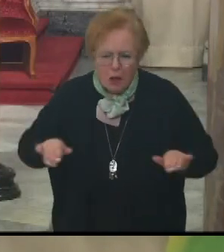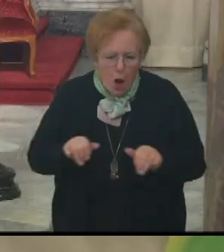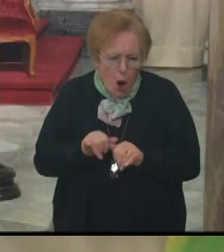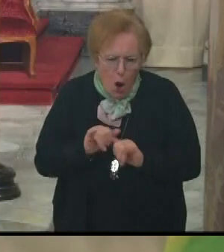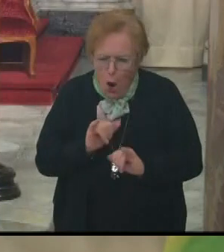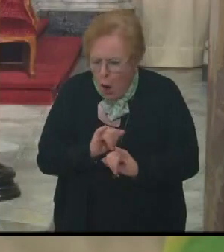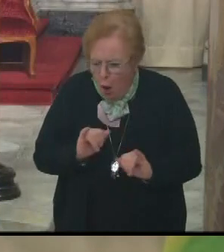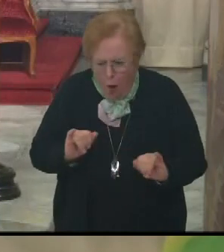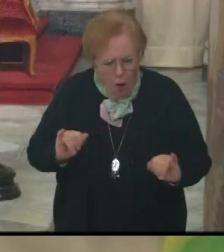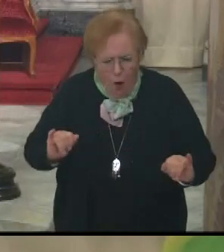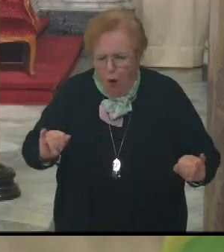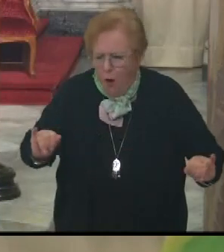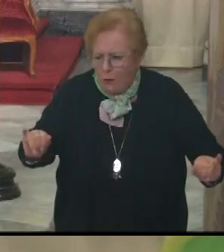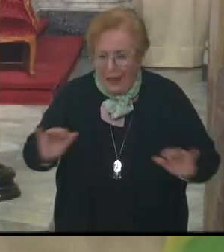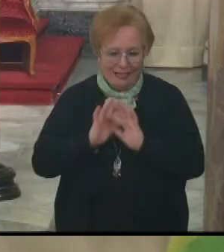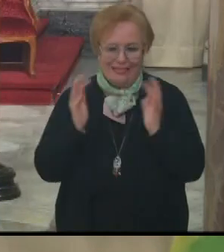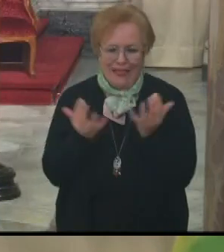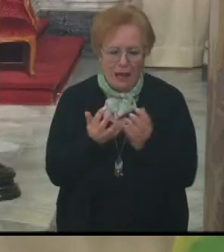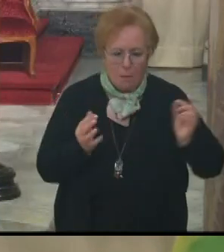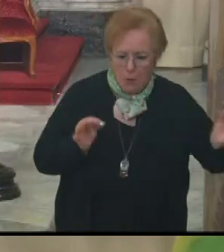lontano, così Egli